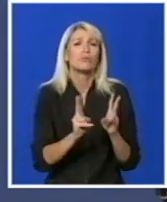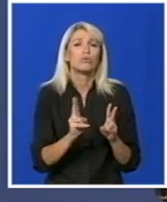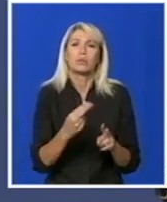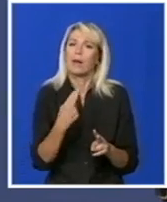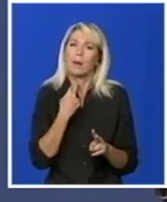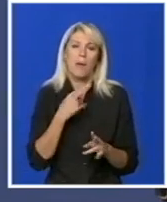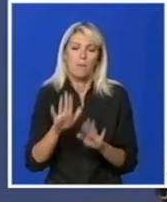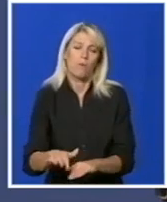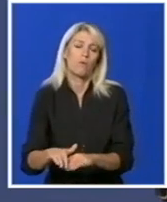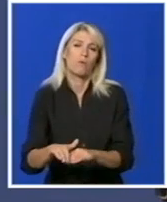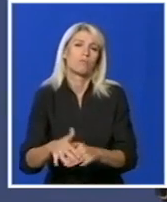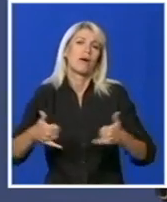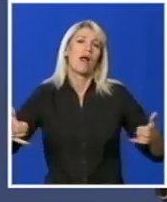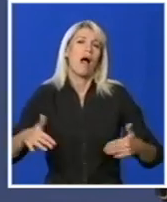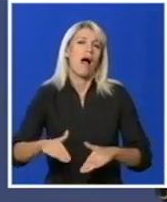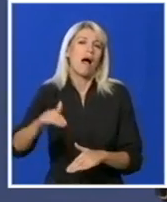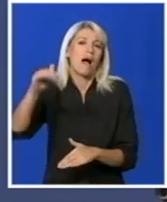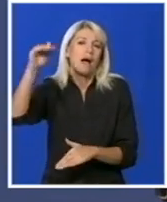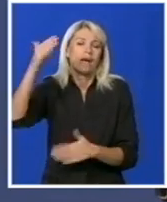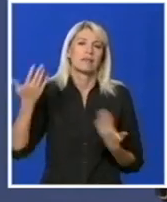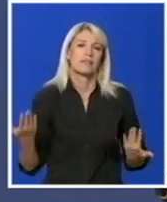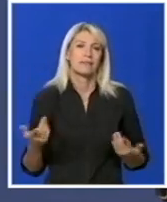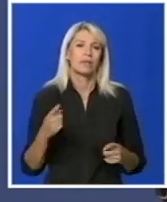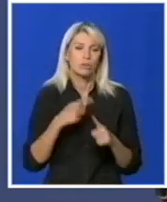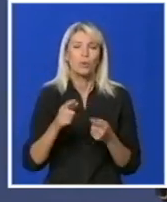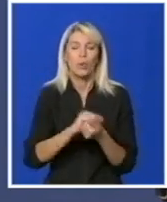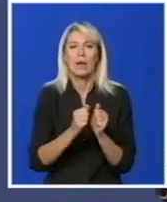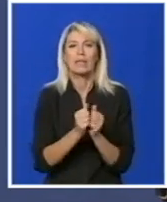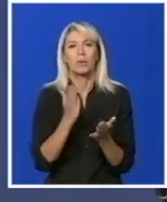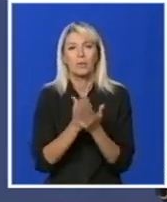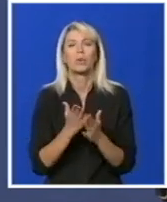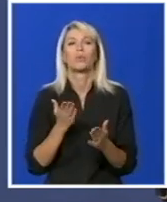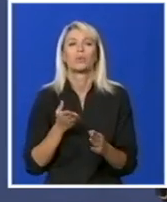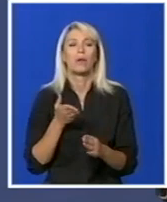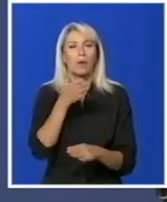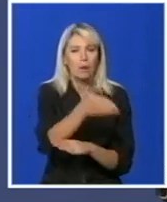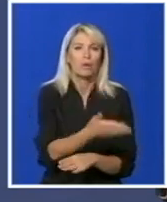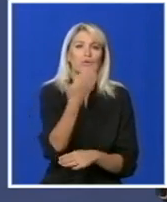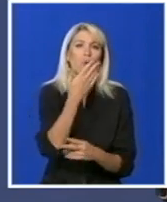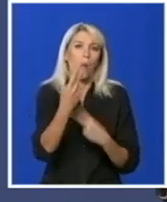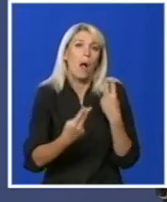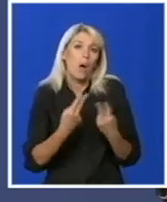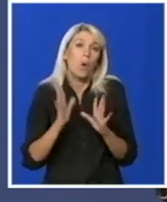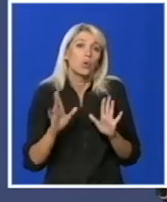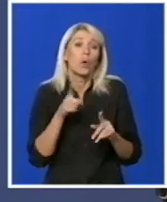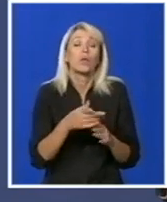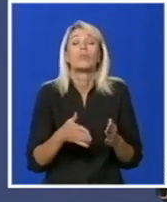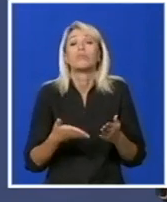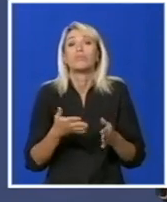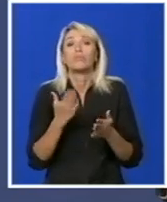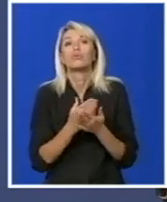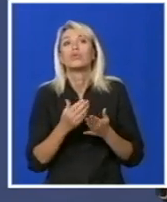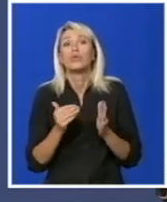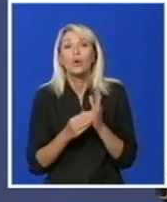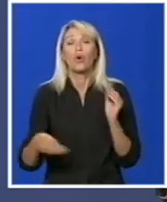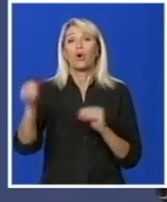se zalažemo da ipak bude ta kontrola na ulasku u školu i da će nam to samo pomoći da budemo što sigurniji